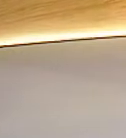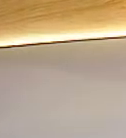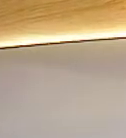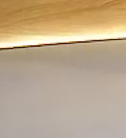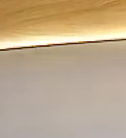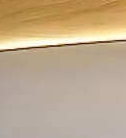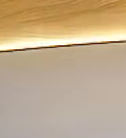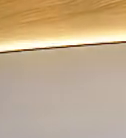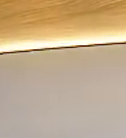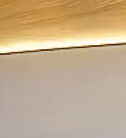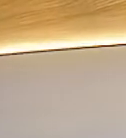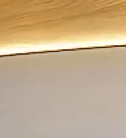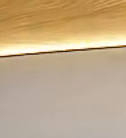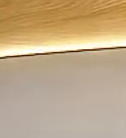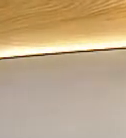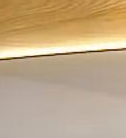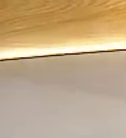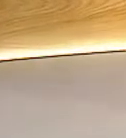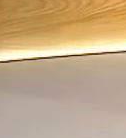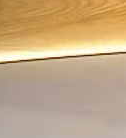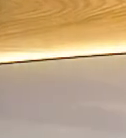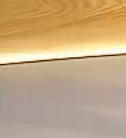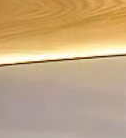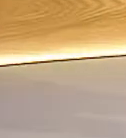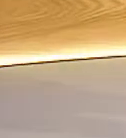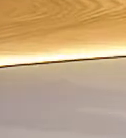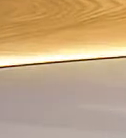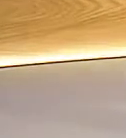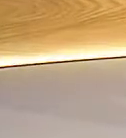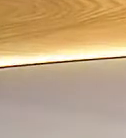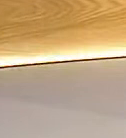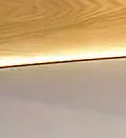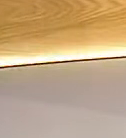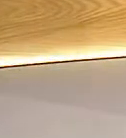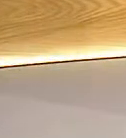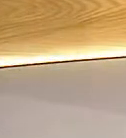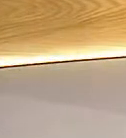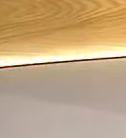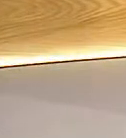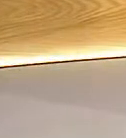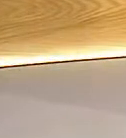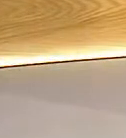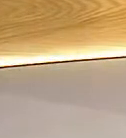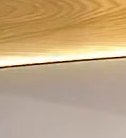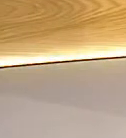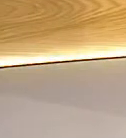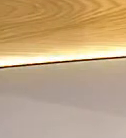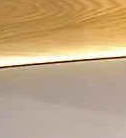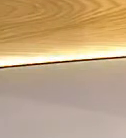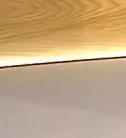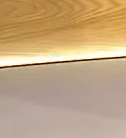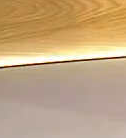ערב טוב. בוקר טוב. התבלבלתי, וואו. ערב טוב. בימים אחרי, אתם יודעים, אנחנו עם ציוצי הערב